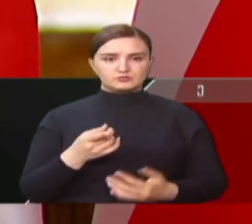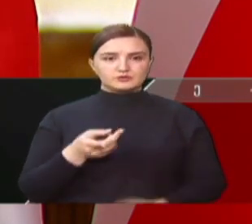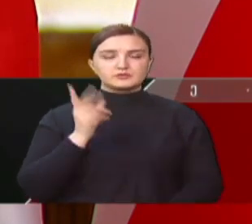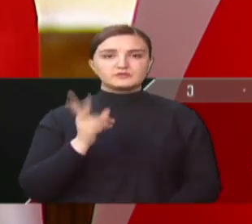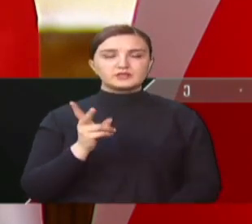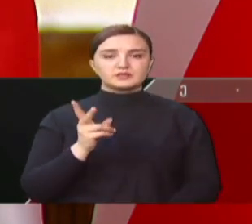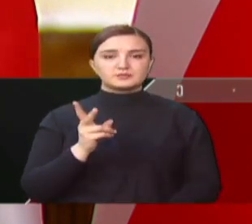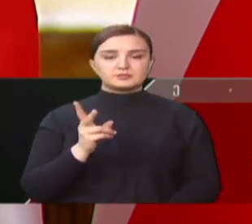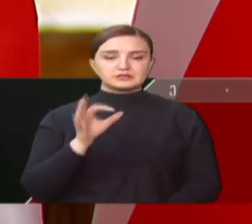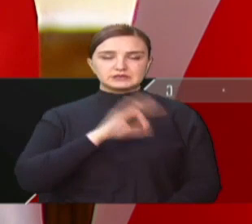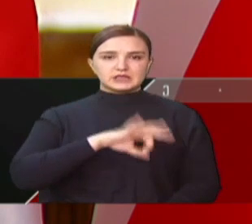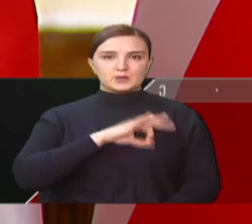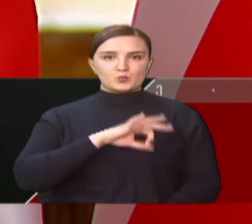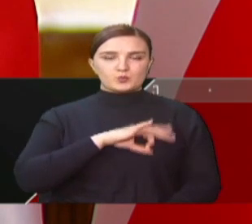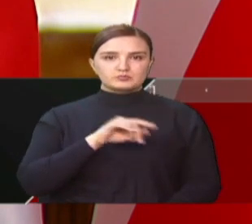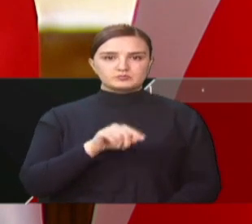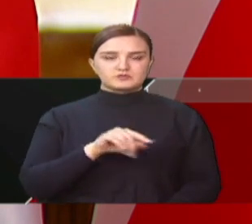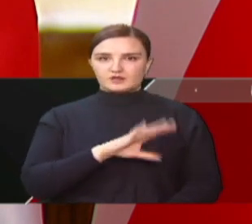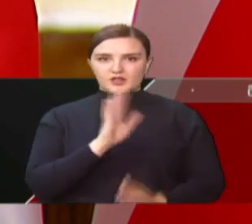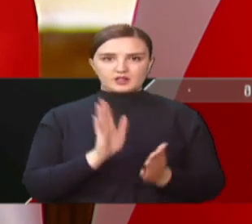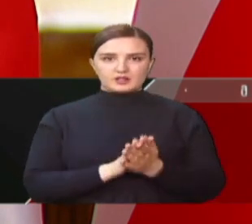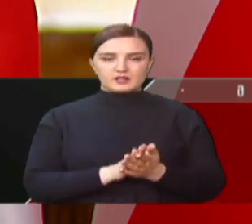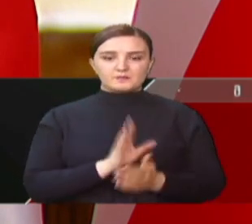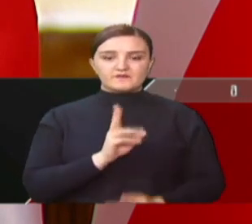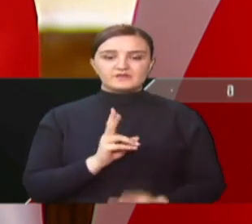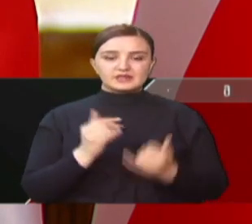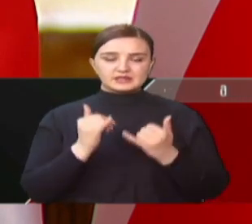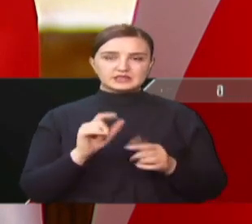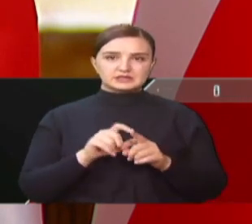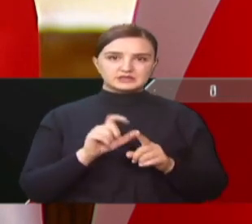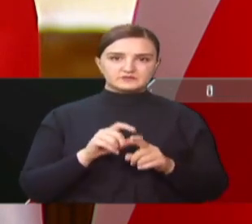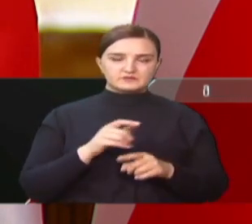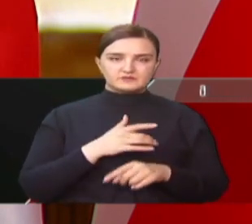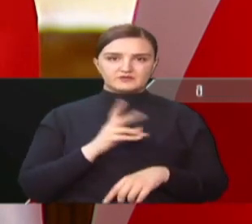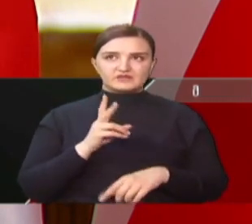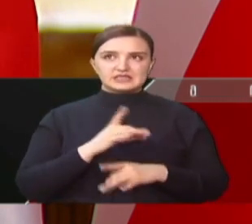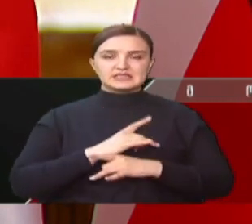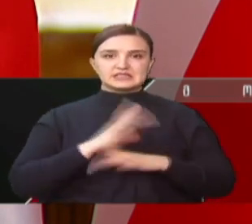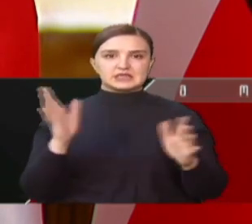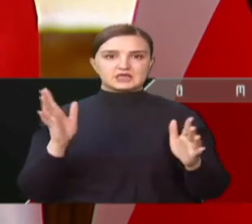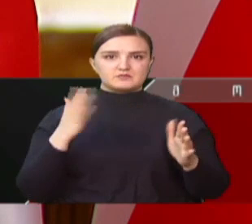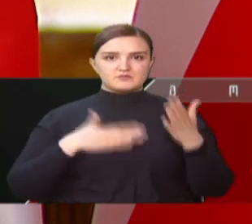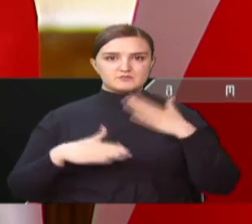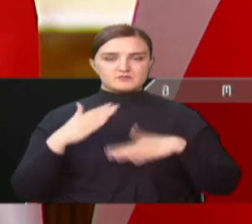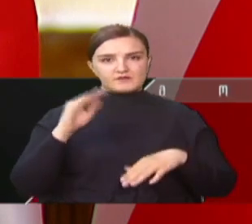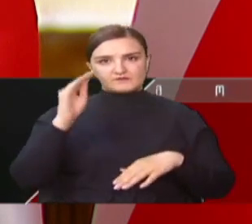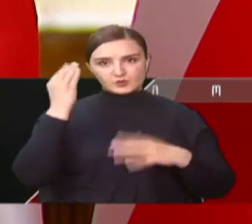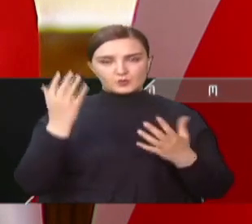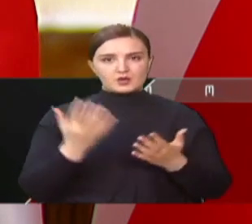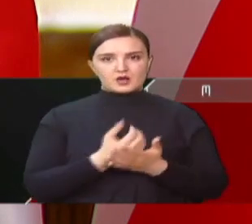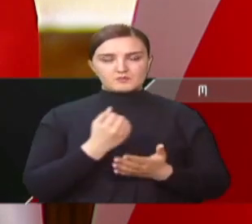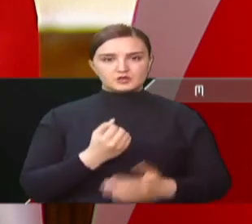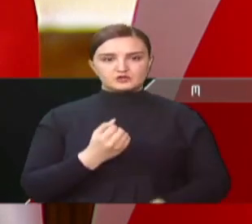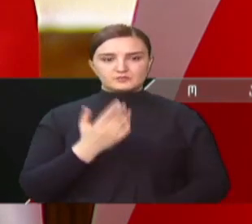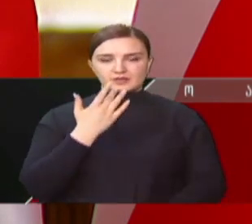ვინ სარგებლობს და სარგებლობს ამ ყველაფრით და ვინ აყენებს დღეს ულტიმატუმებს. ვინ იზეიმა აქ ვითომ გამარჯვება